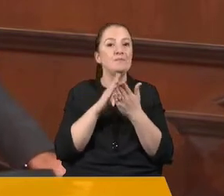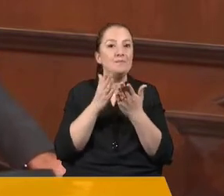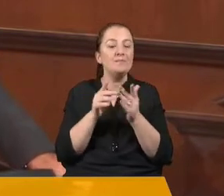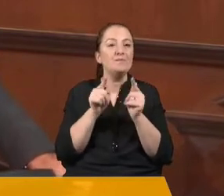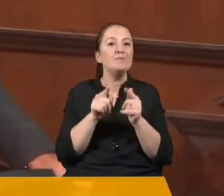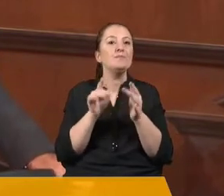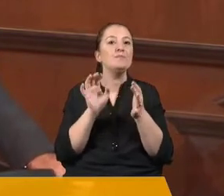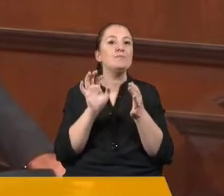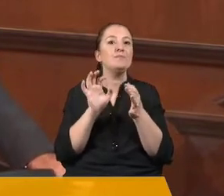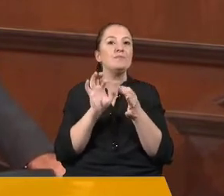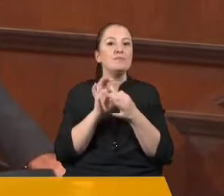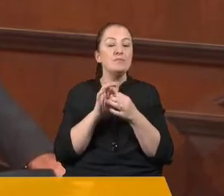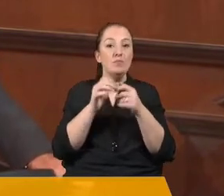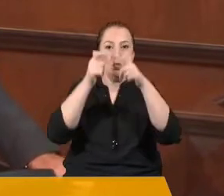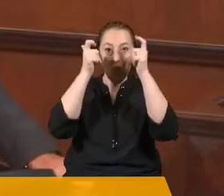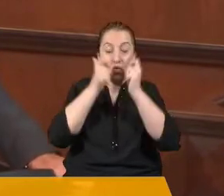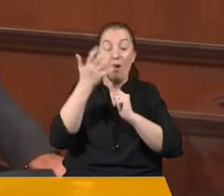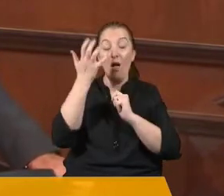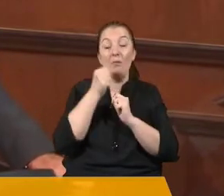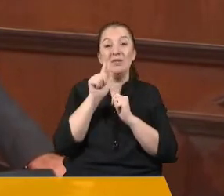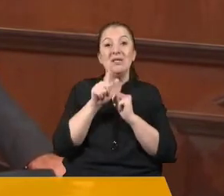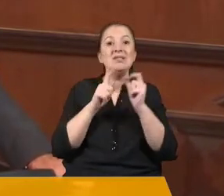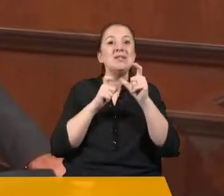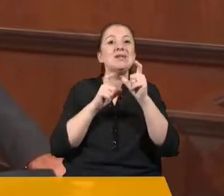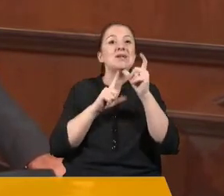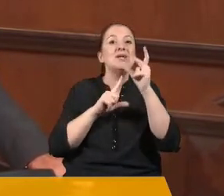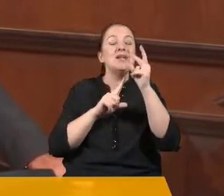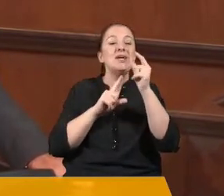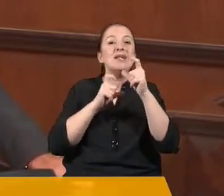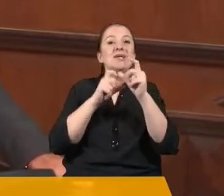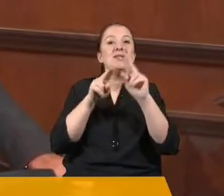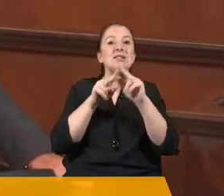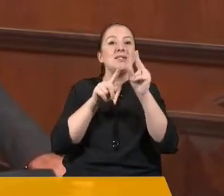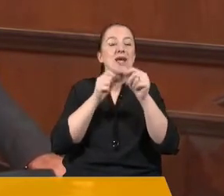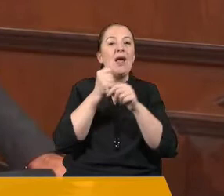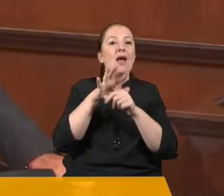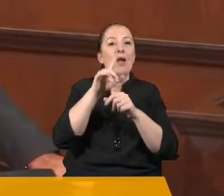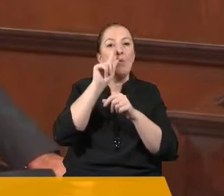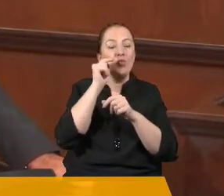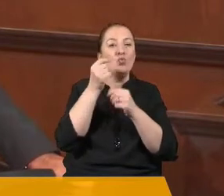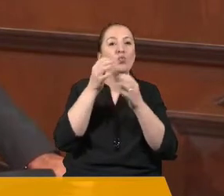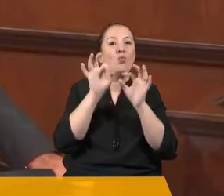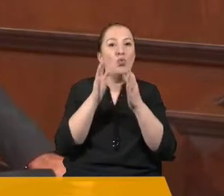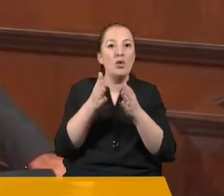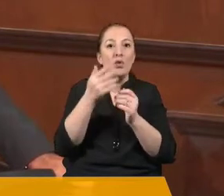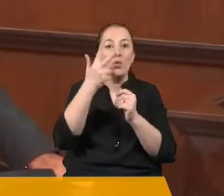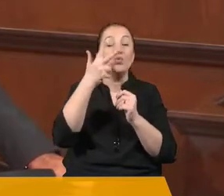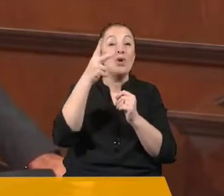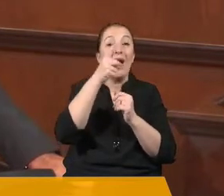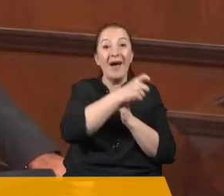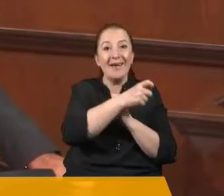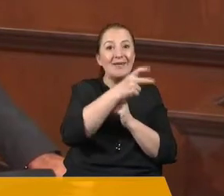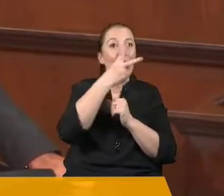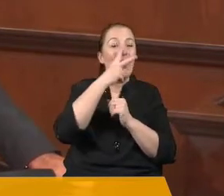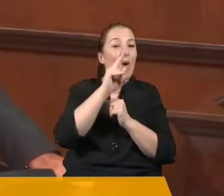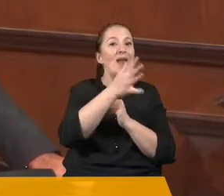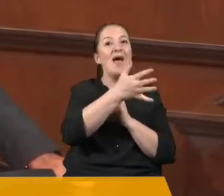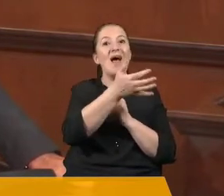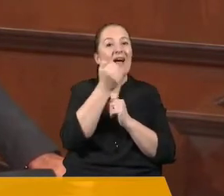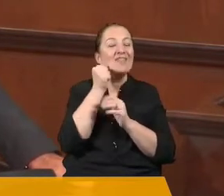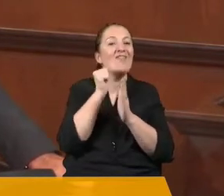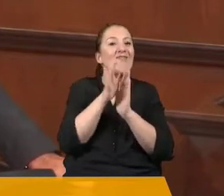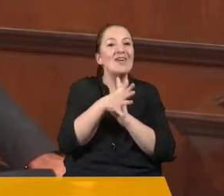ilgili sorumluluk almanız lazım. İSİ Genel Müdürümüz de burada. 3 aylık köylüden aldığınız fazla